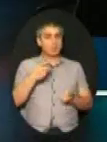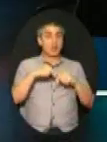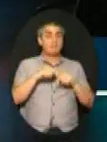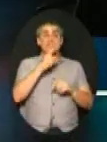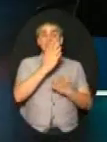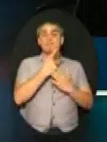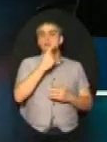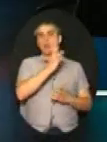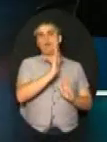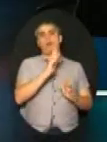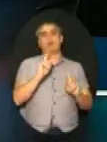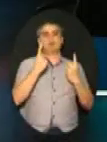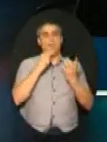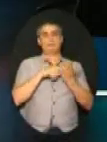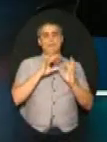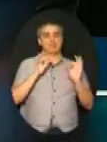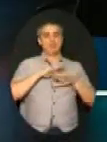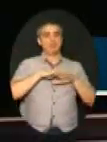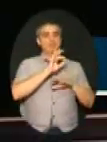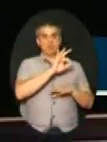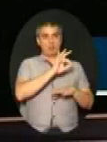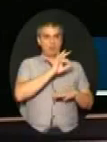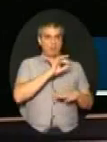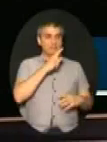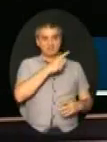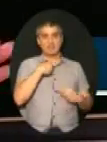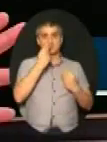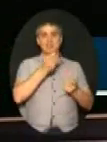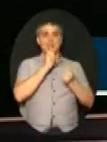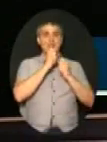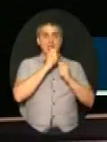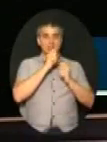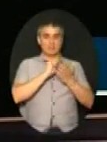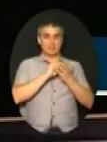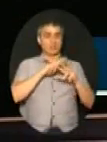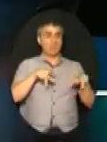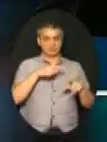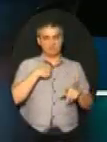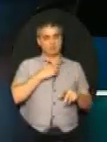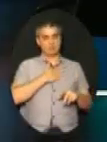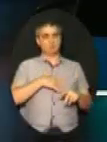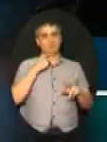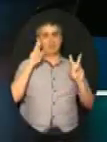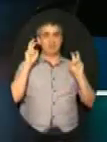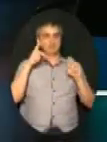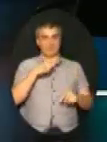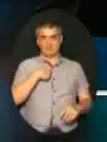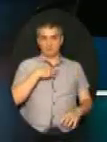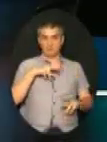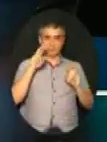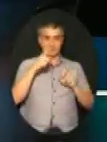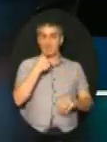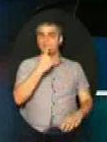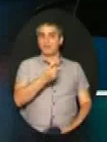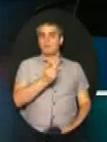לוועדה, היא הצהירה שזה מה שיקרה בתחילת תפקידה ברעיון, שהיא נתנה לארץ, שהיא נתנה לארץ, ואני רוצה לצטט, ואני רוצה לצטט,